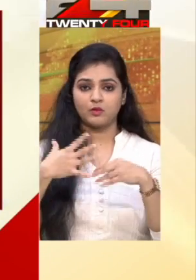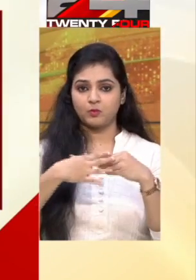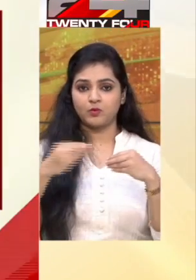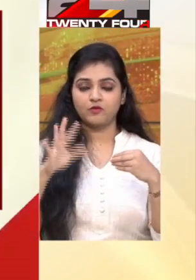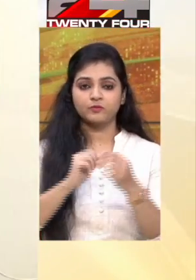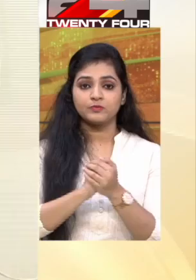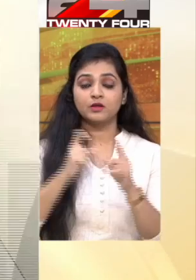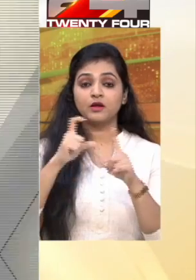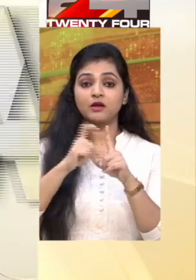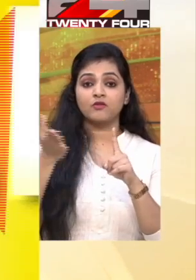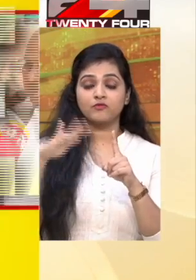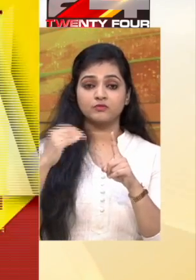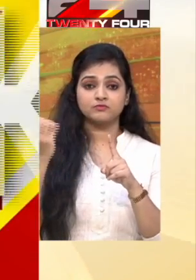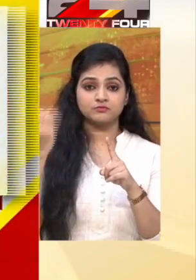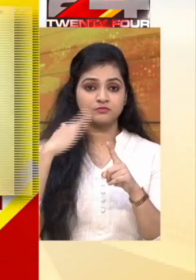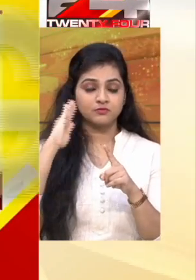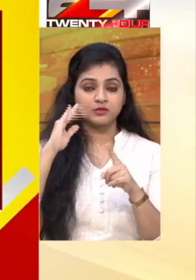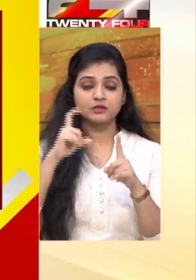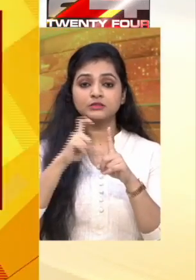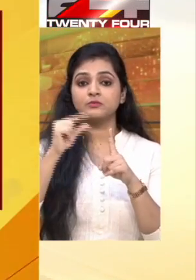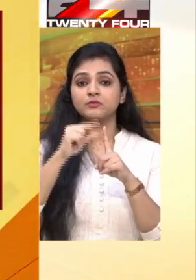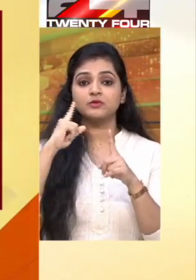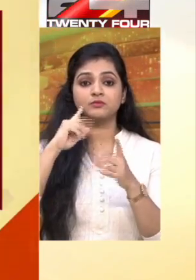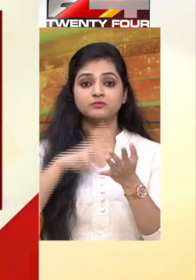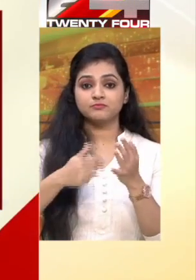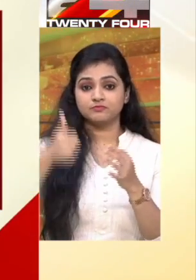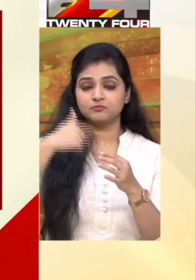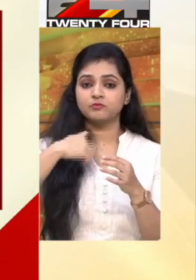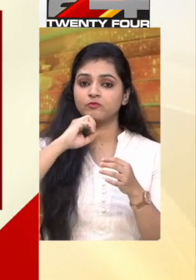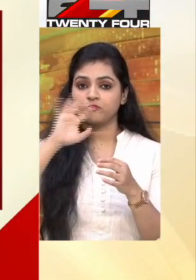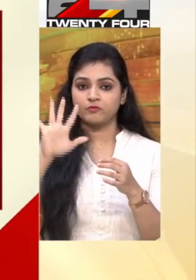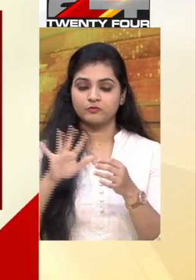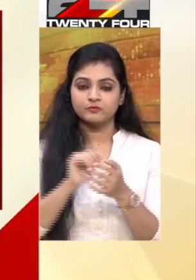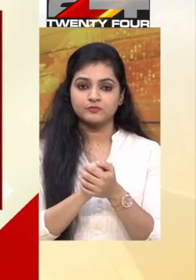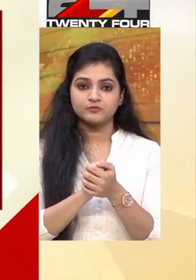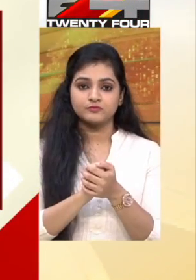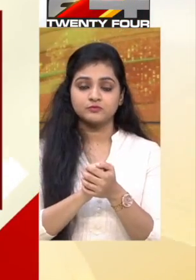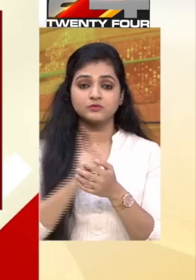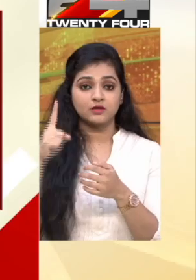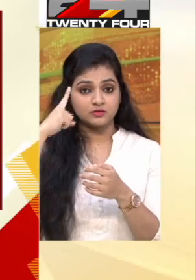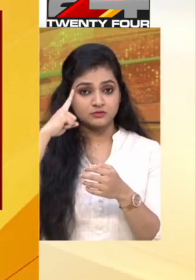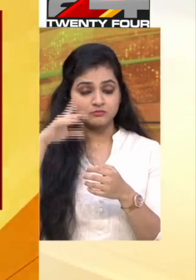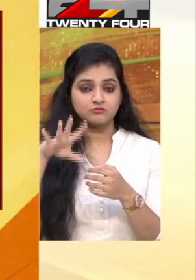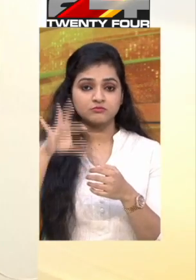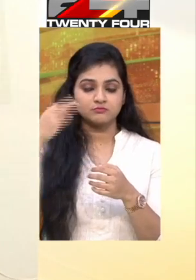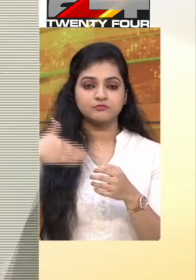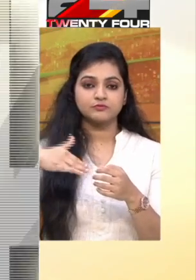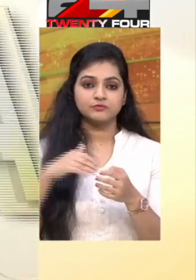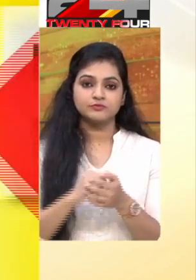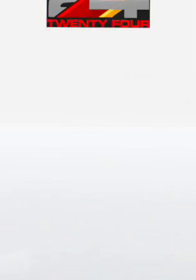നിന്ന് വന്നിട്ടുള്ള പ്രതികരണങ്ങൾ ഞാൻ സി പി എം നേതൃത്വത്തെ അറിയിച്ചിട്ടുണ്ട്. അപ്പോൾ അവർ അതിനൊരു തീരുമാനം എടുക്കേണ്ട കാര്യങ്ങൾ.